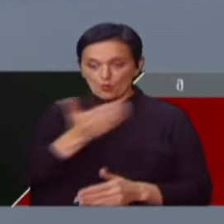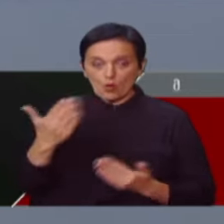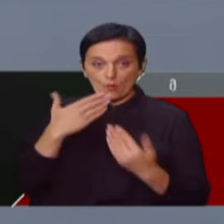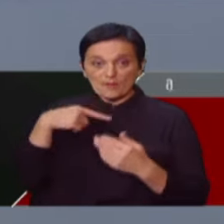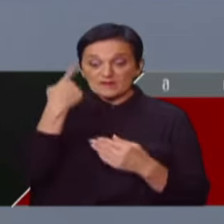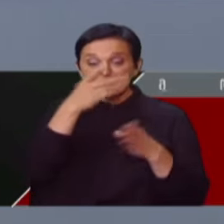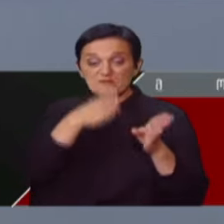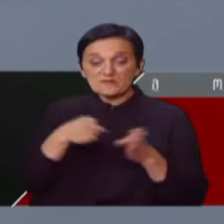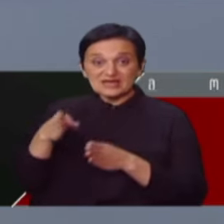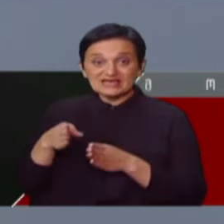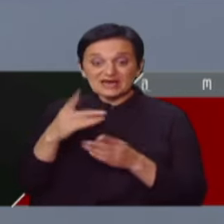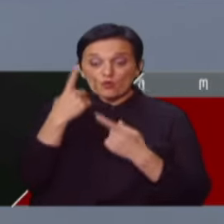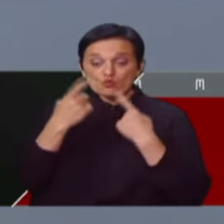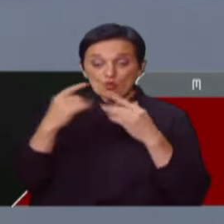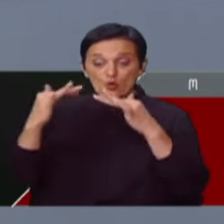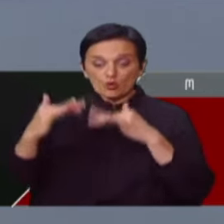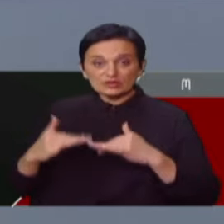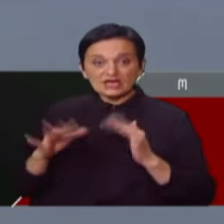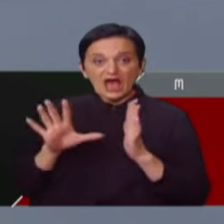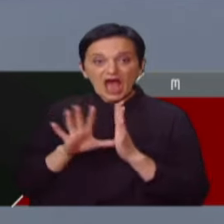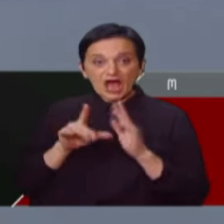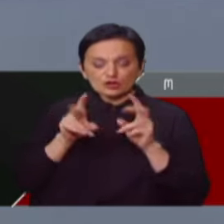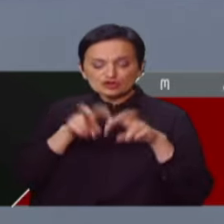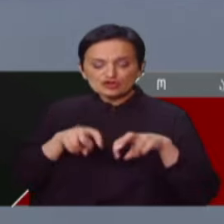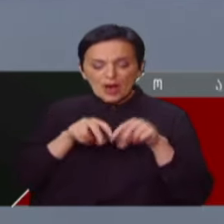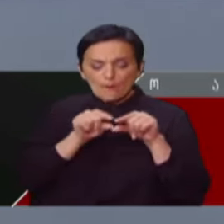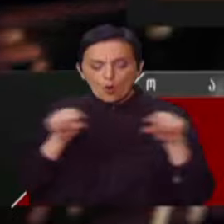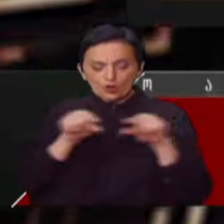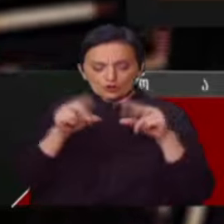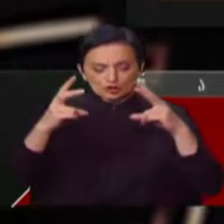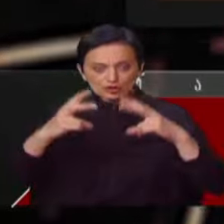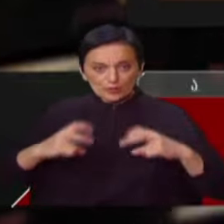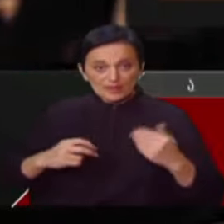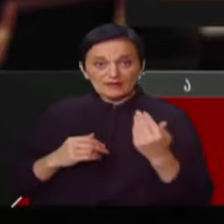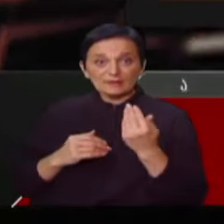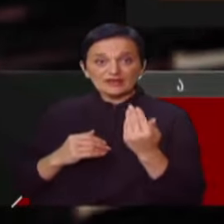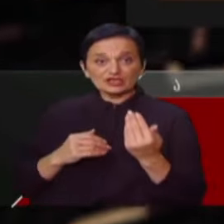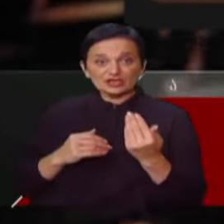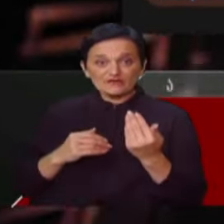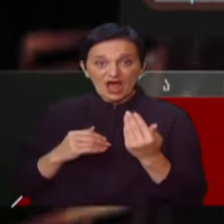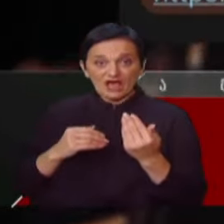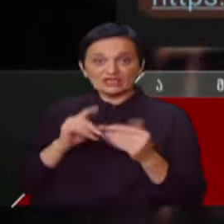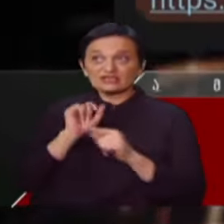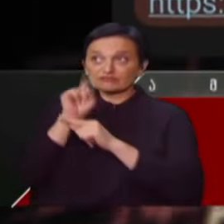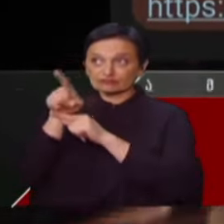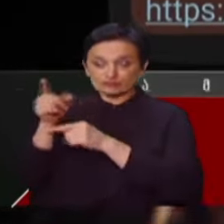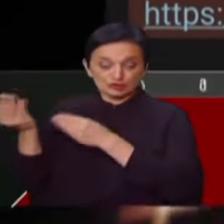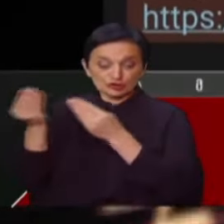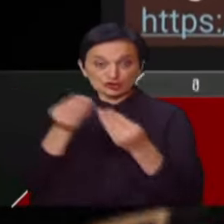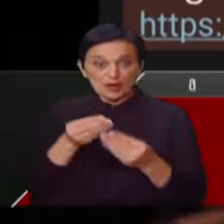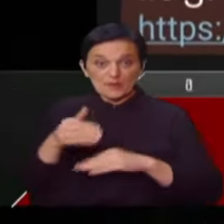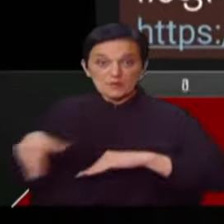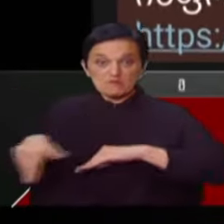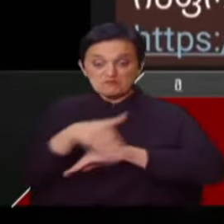პირადი მონაცემების შევსებამდე ყველა ელექტრონული ბმული შეამოწმონ. თქვენი გზავნილი ჩამოვიდა. იმისათვის რომ ის